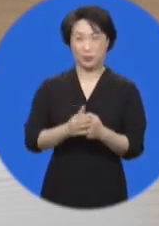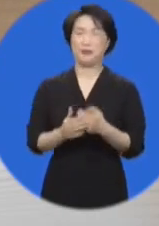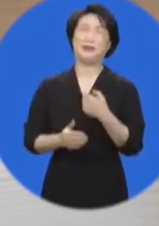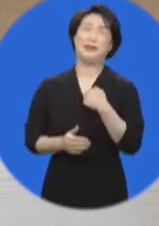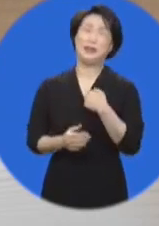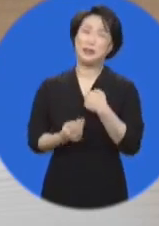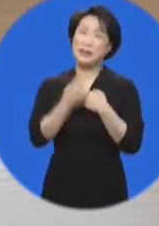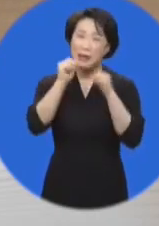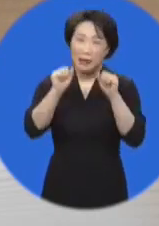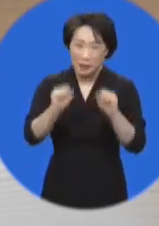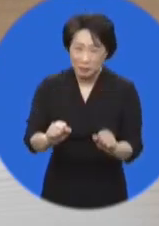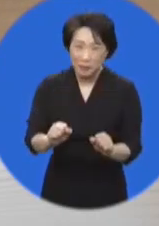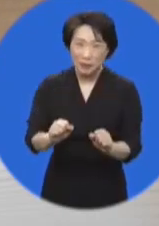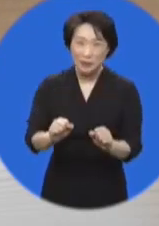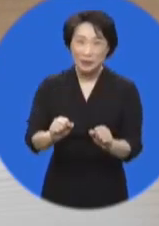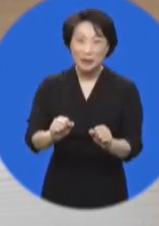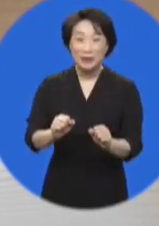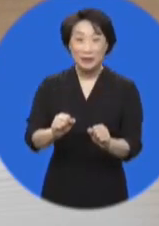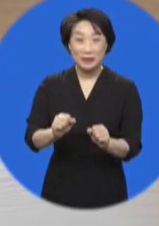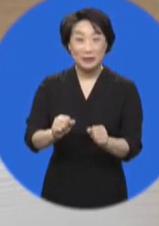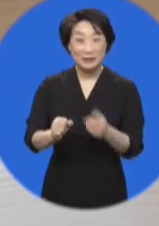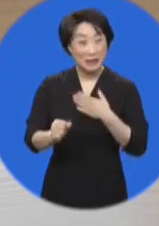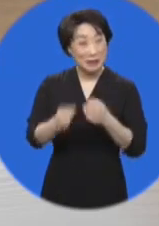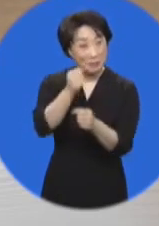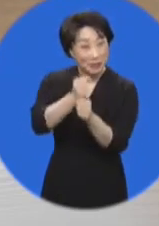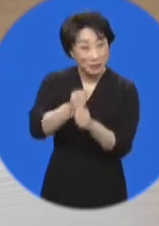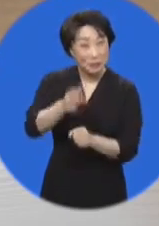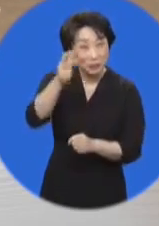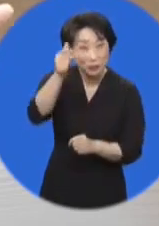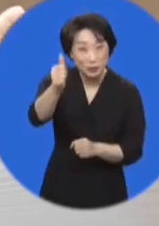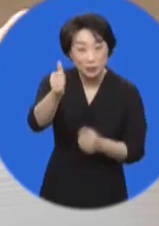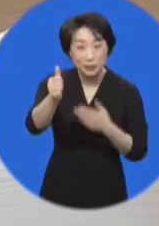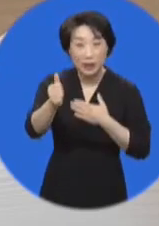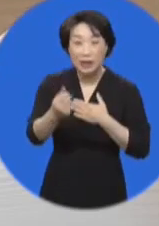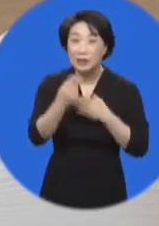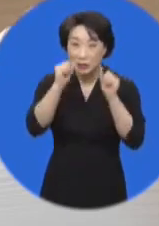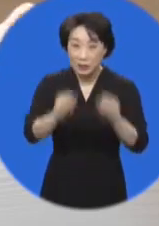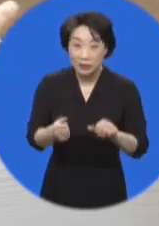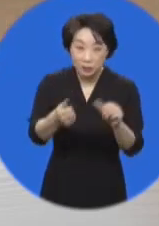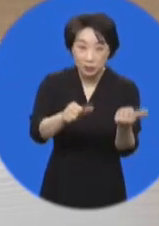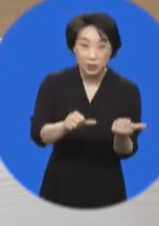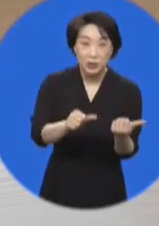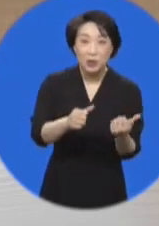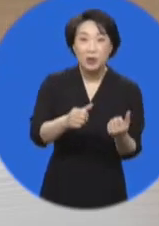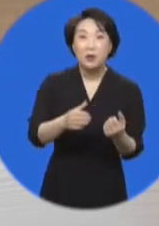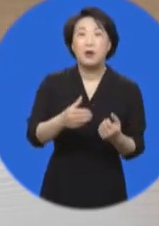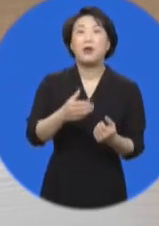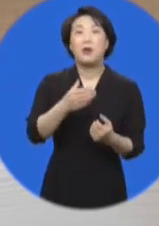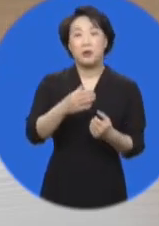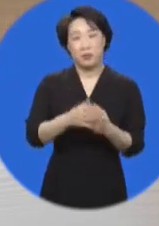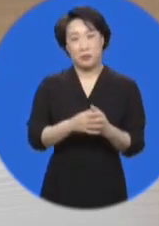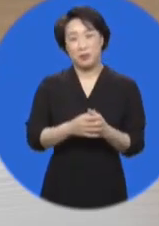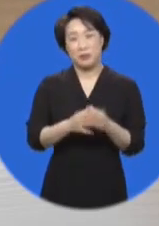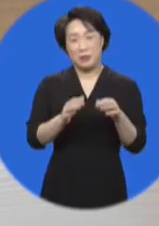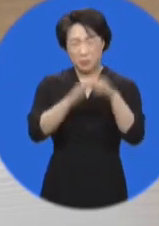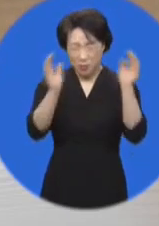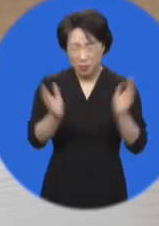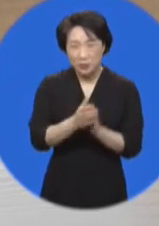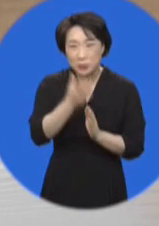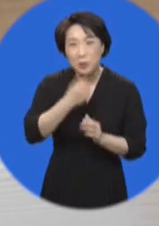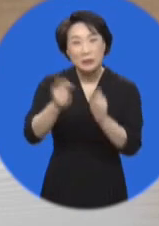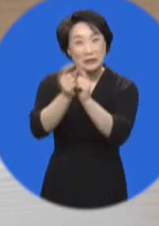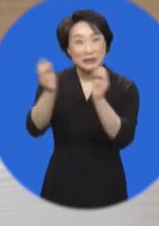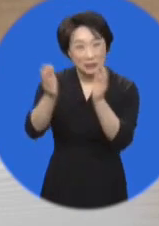나의 생산자요, 나의 생사화복을 절대로